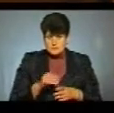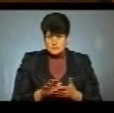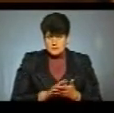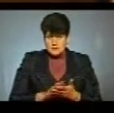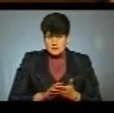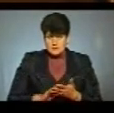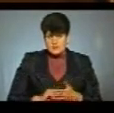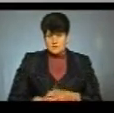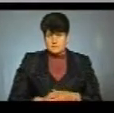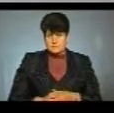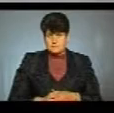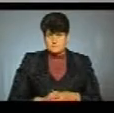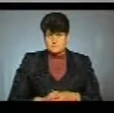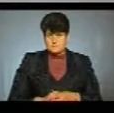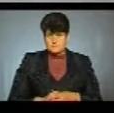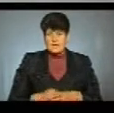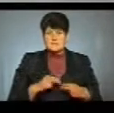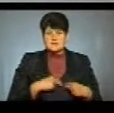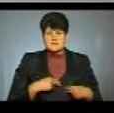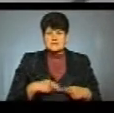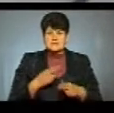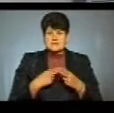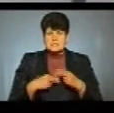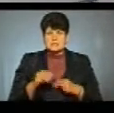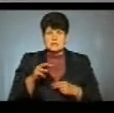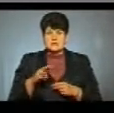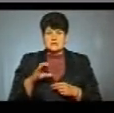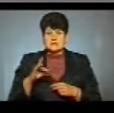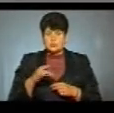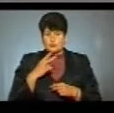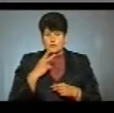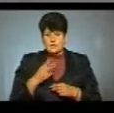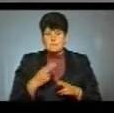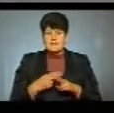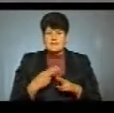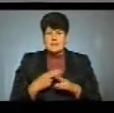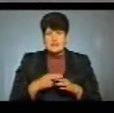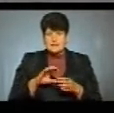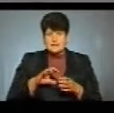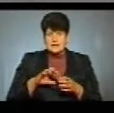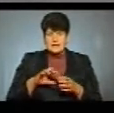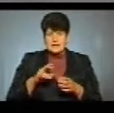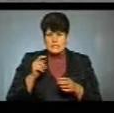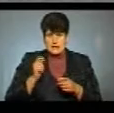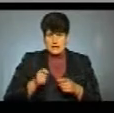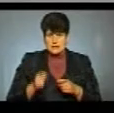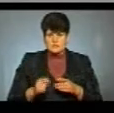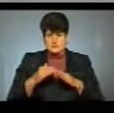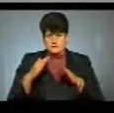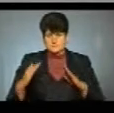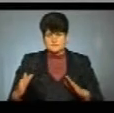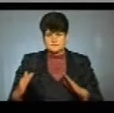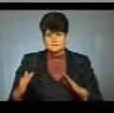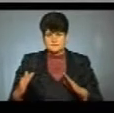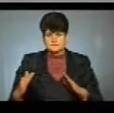такого не було, як воно буде. Працівниця цирку Марина Сиренюк показує металеві кілки, якими вони закріпили намети. Ні